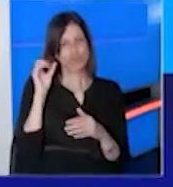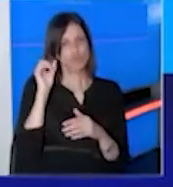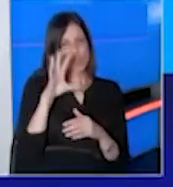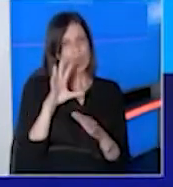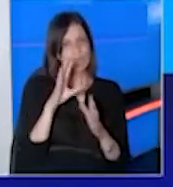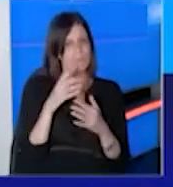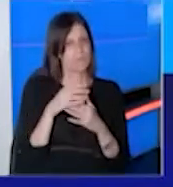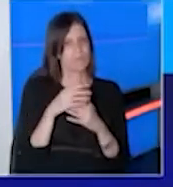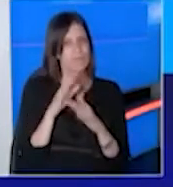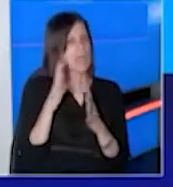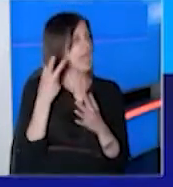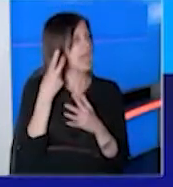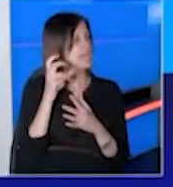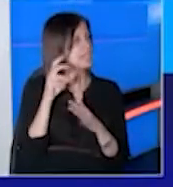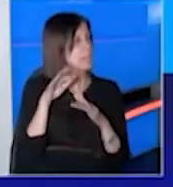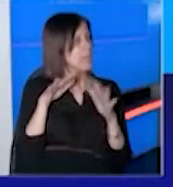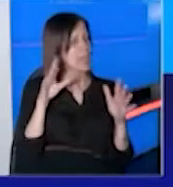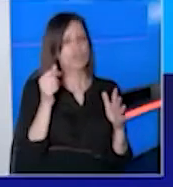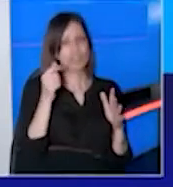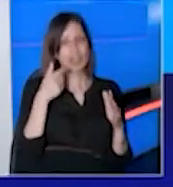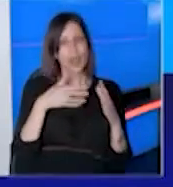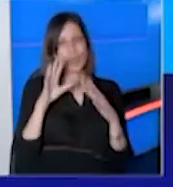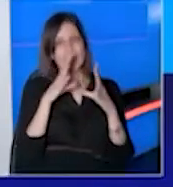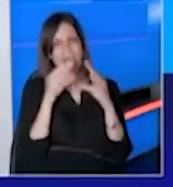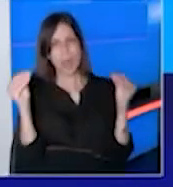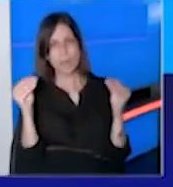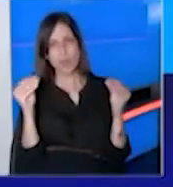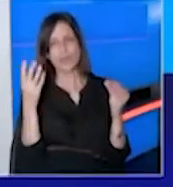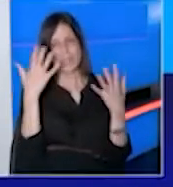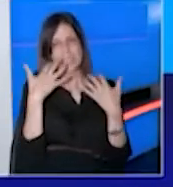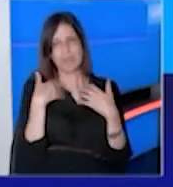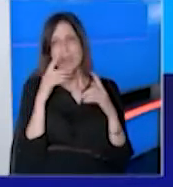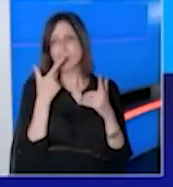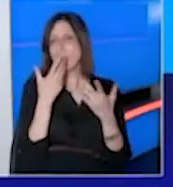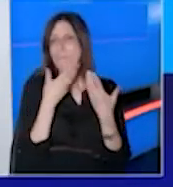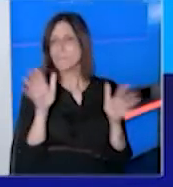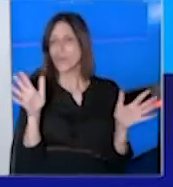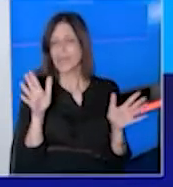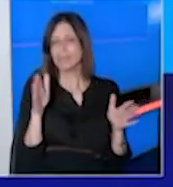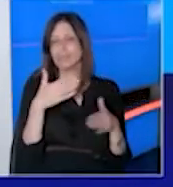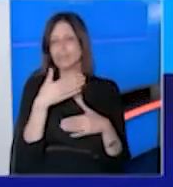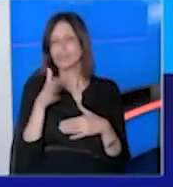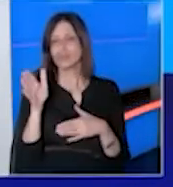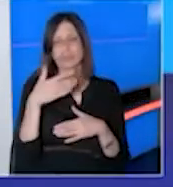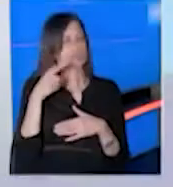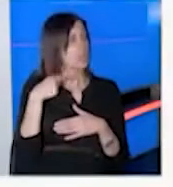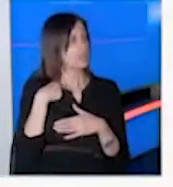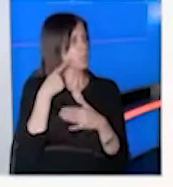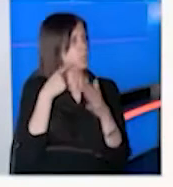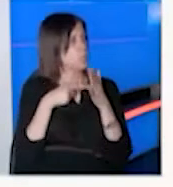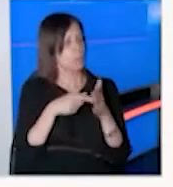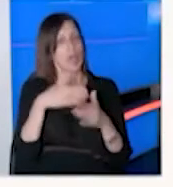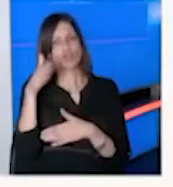הפעם, איך הם ככה, ה-20 מיליארד שקל הלכו ונעלמו. אבל ספר לי אתה, למה אתם לא פותחים את השערים? קודם כל, אני דוגמה לשער שנפתח. אני